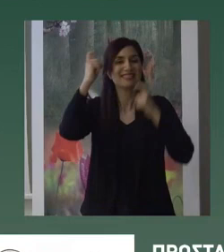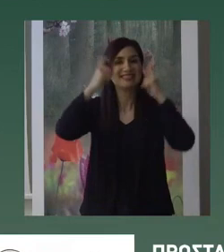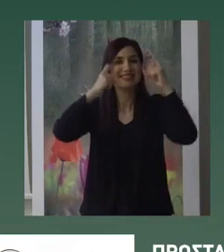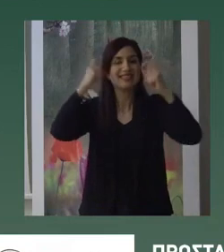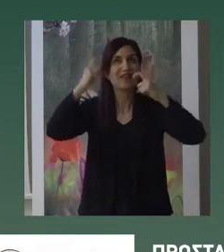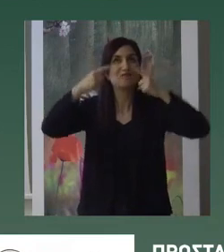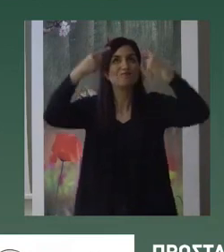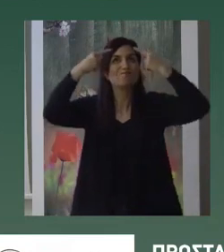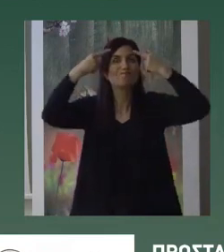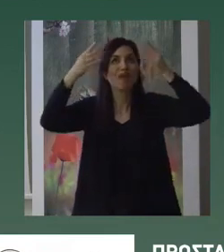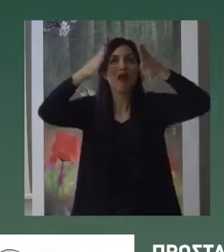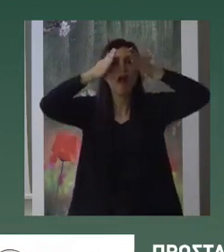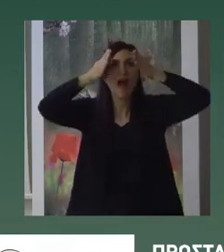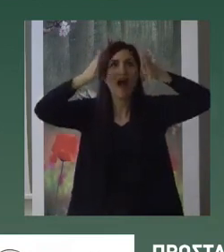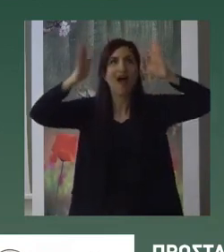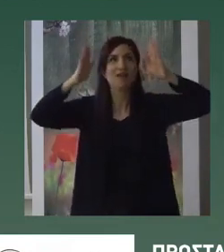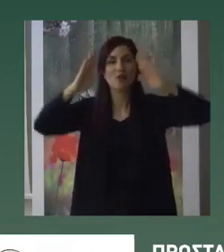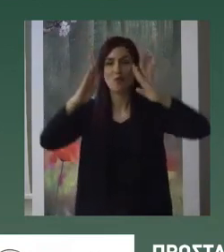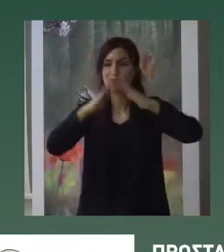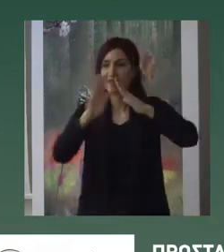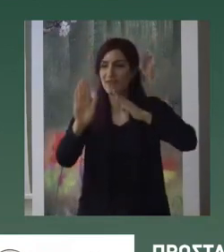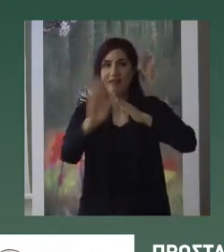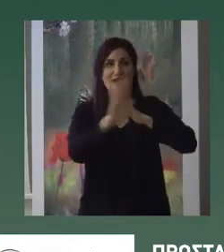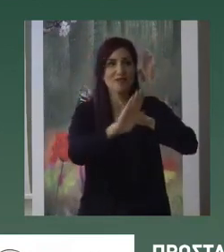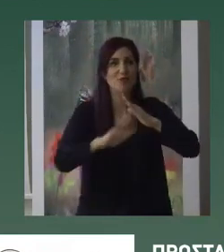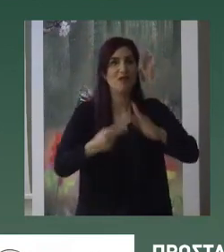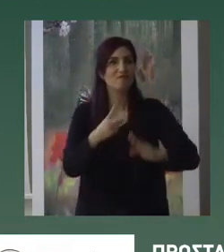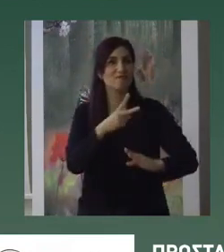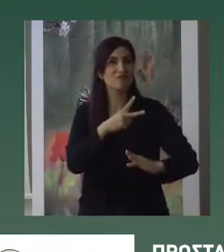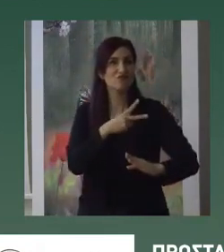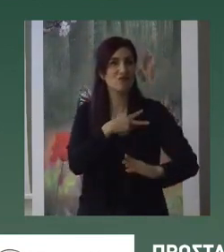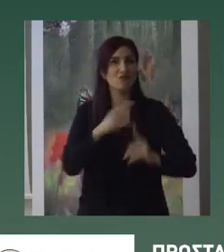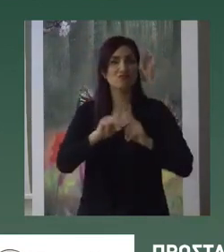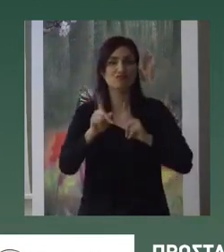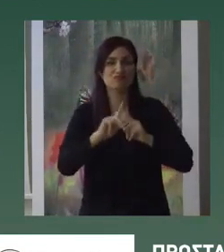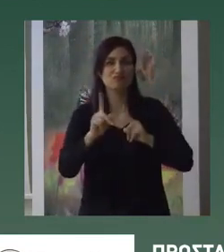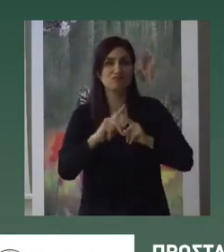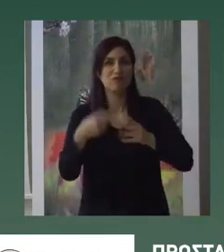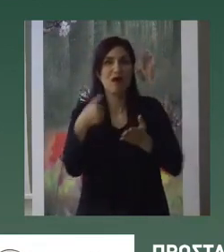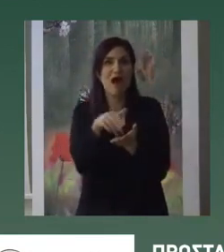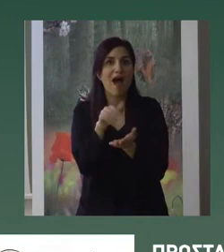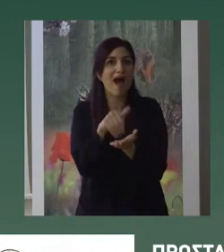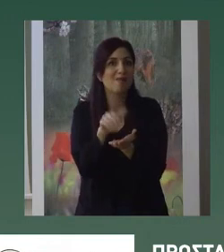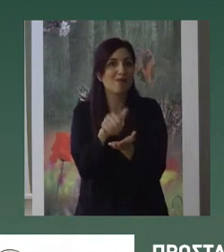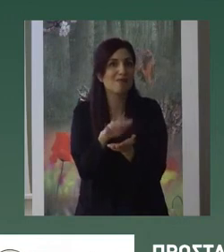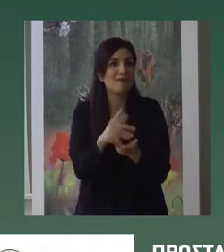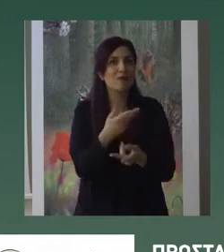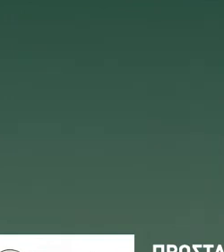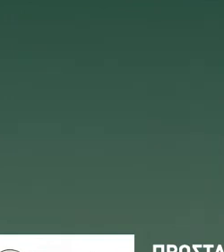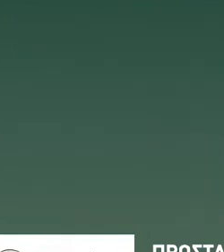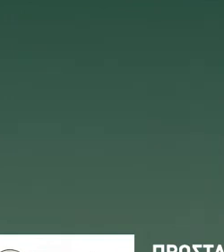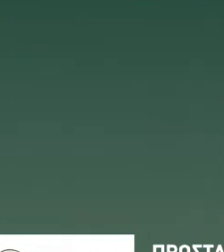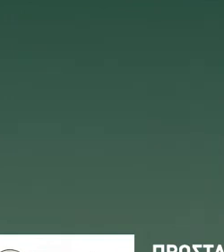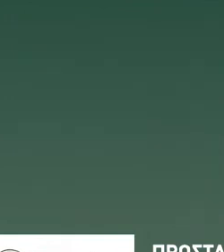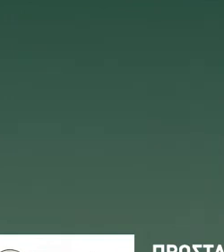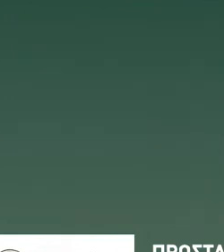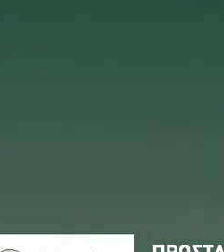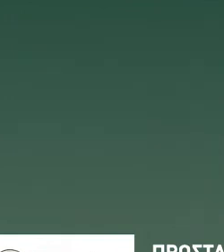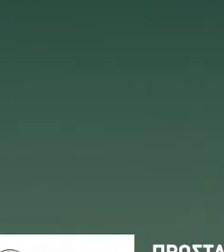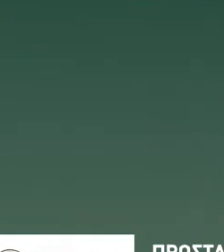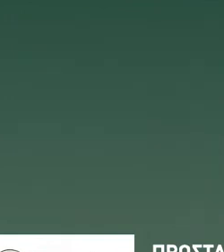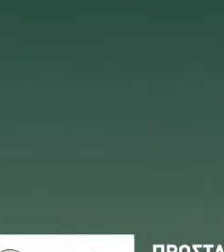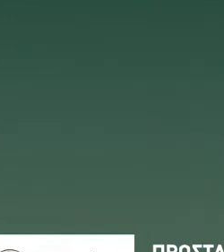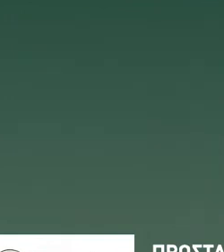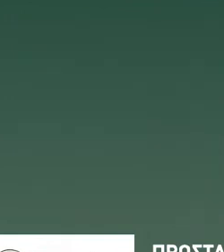πιο φιλική για να παραμείνω στη γειτονιά, να μην έχω περιοχές αμυγούς χρήσης. Φιλοθέκιο ψυχικό σε αυτή την προσέγγιση δεν θα